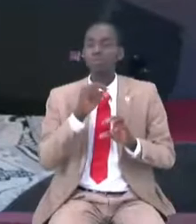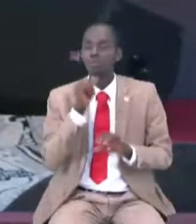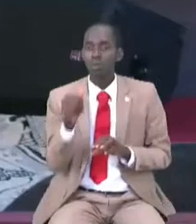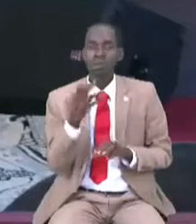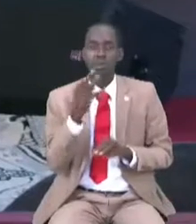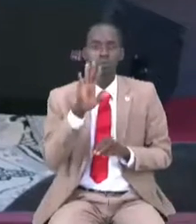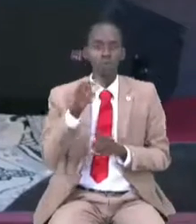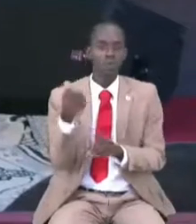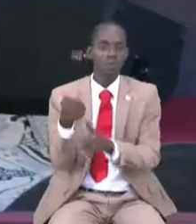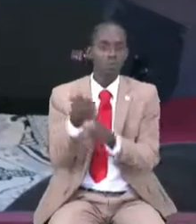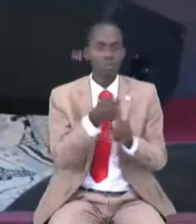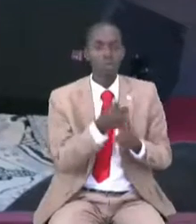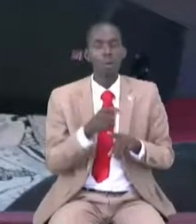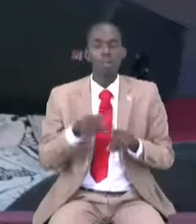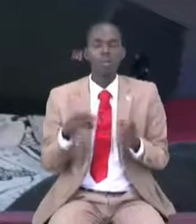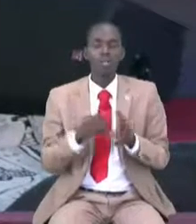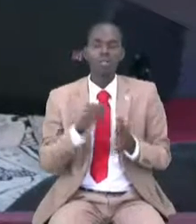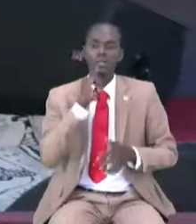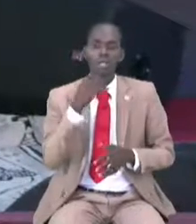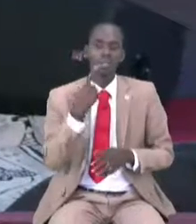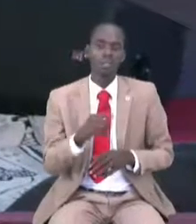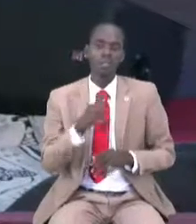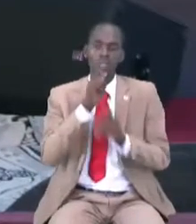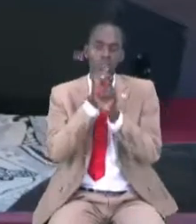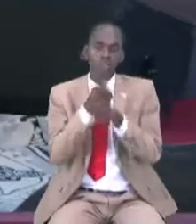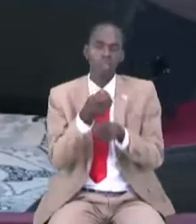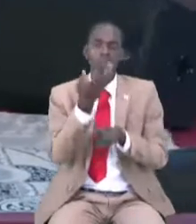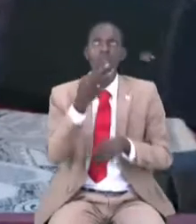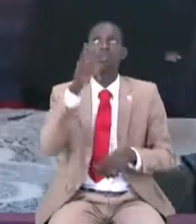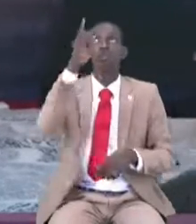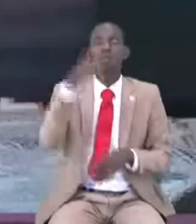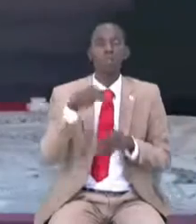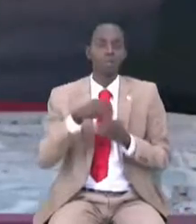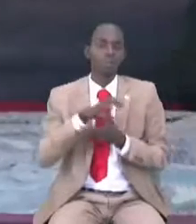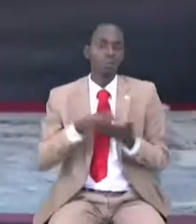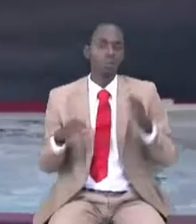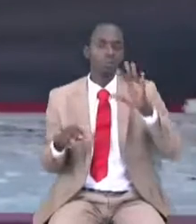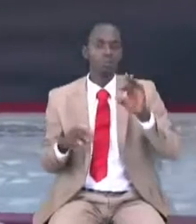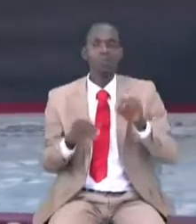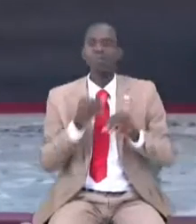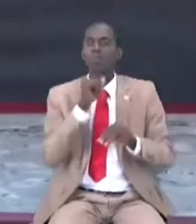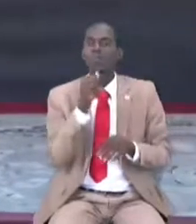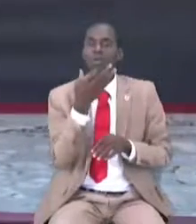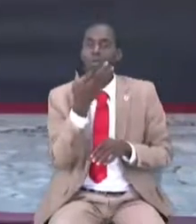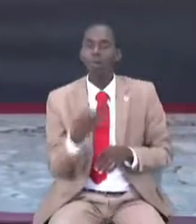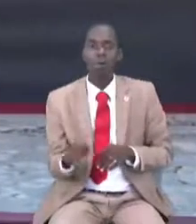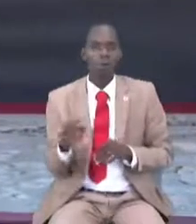Neuf dit, ce n'est point par les œuvres afin que personne ne se glorifie.